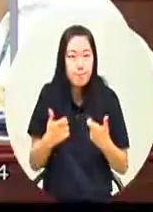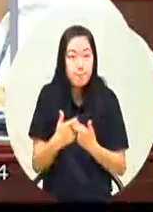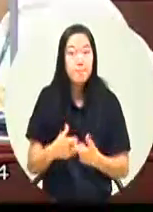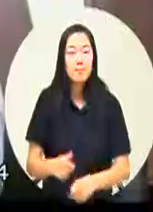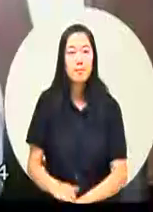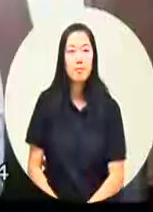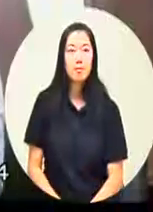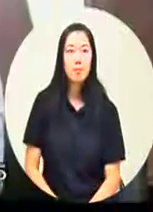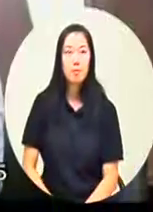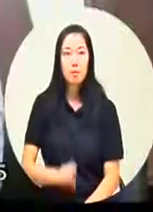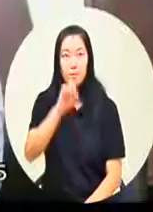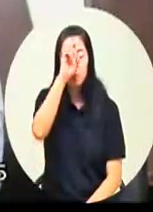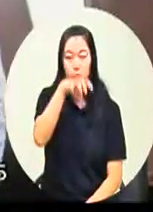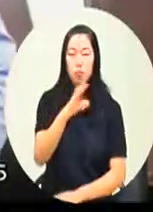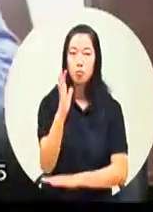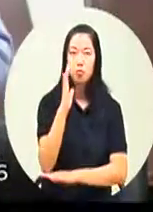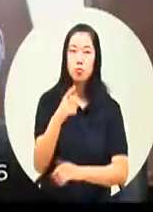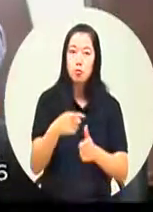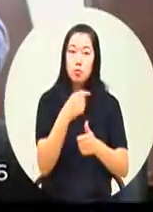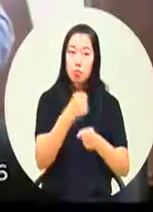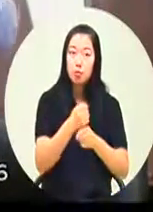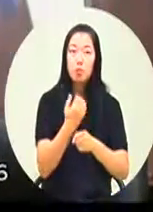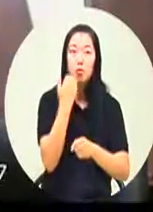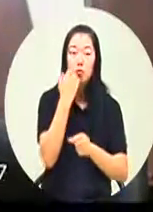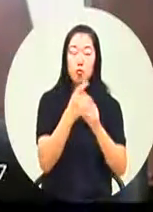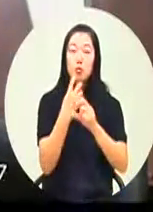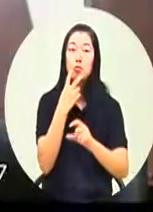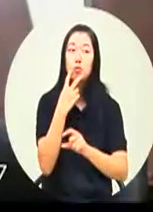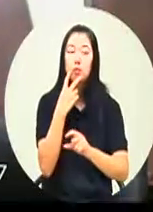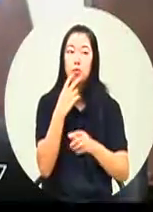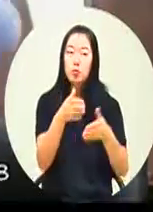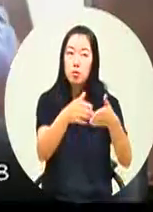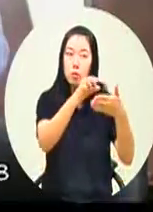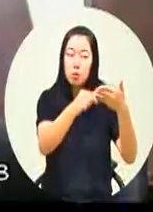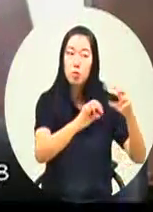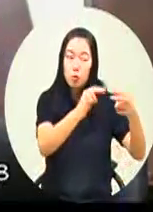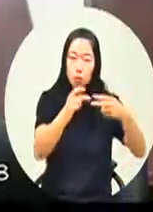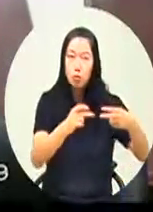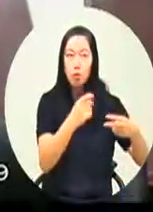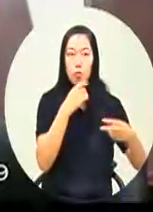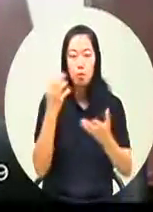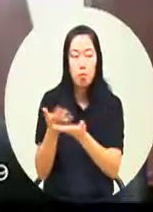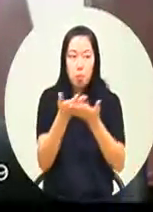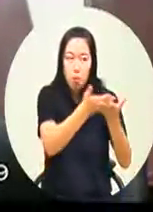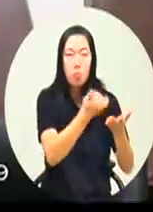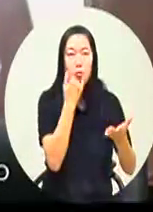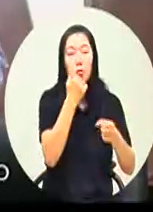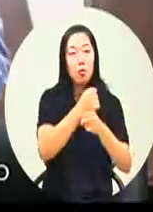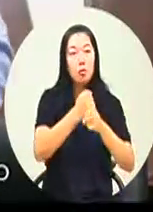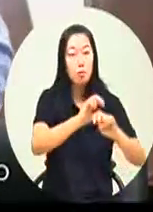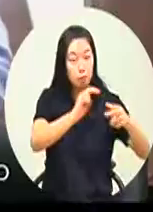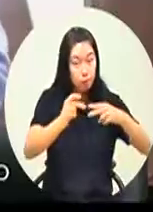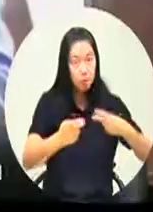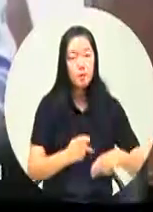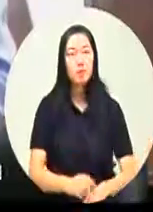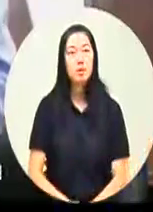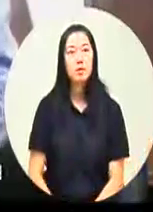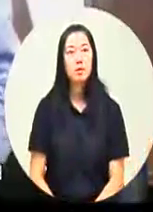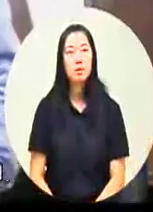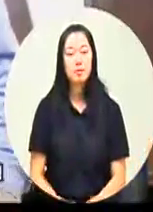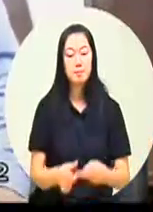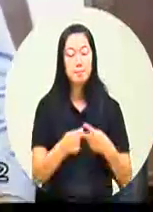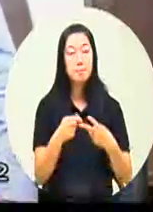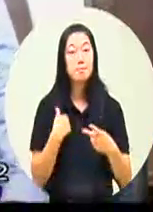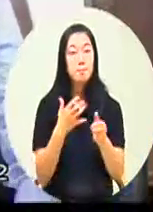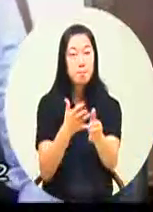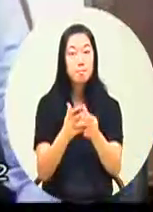我们地方能够做的先做哈，而我中央需要修法的，也拿我们的成绩去跟他们，请他们能够修法。哦，谢谢。那第二个，我们请